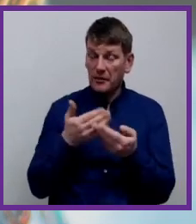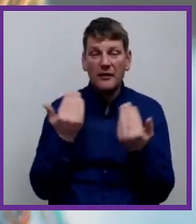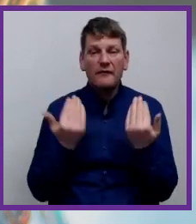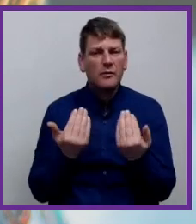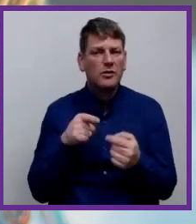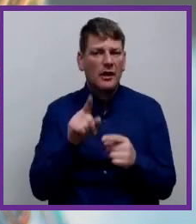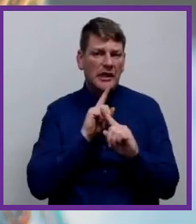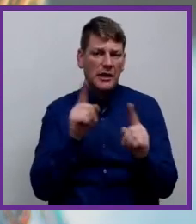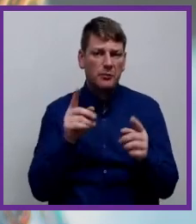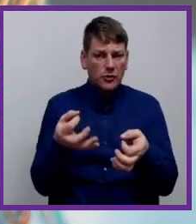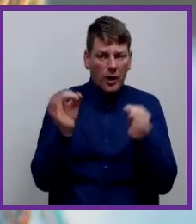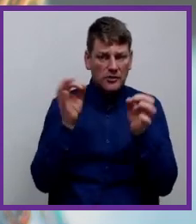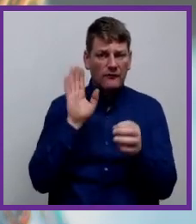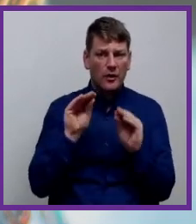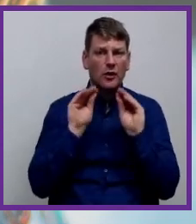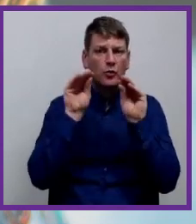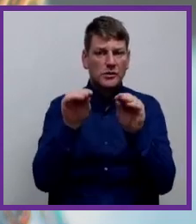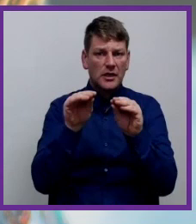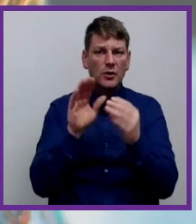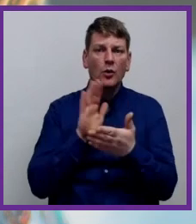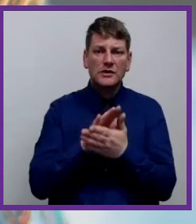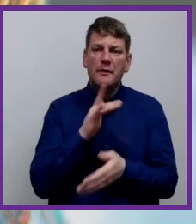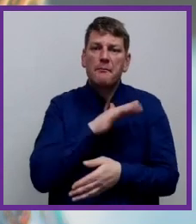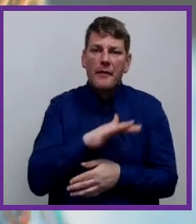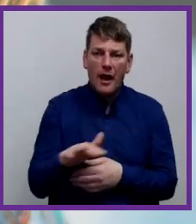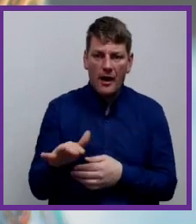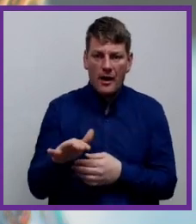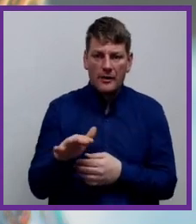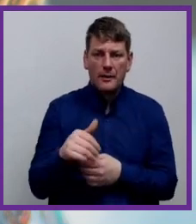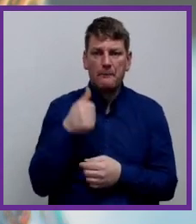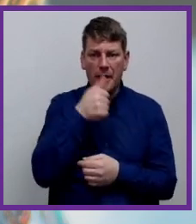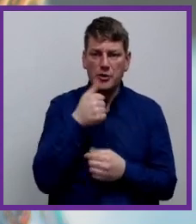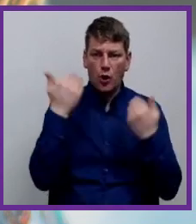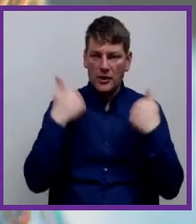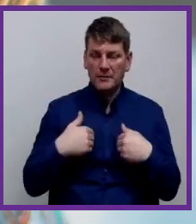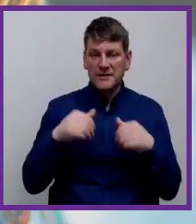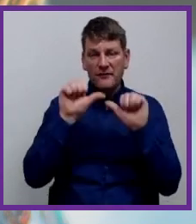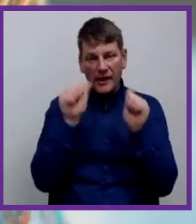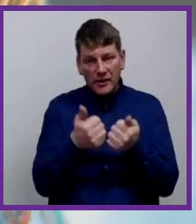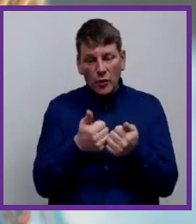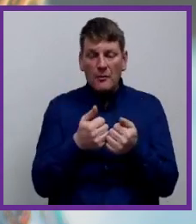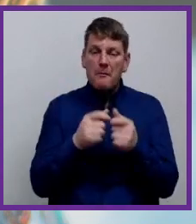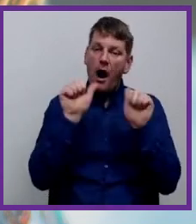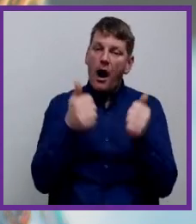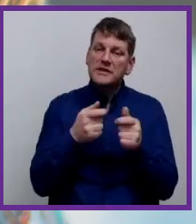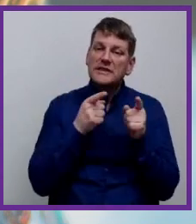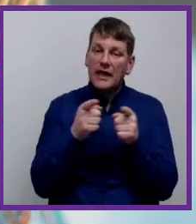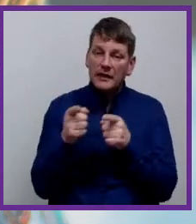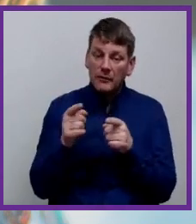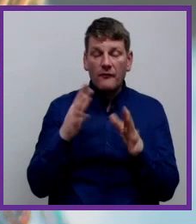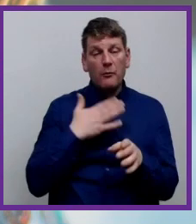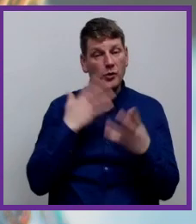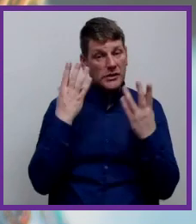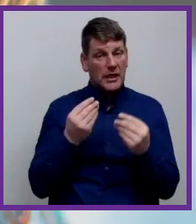tādu īpašu akcentu varētu uzlikt uz bērna personības veidošanos mākslas ietekmē un vai mūsdienu